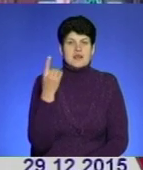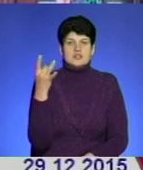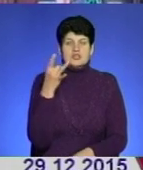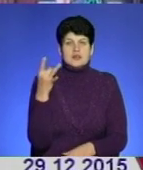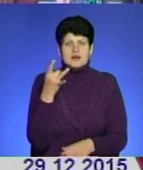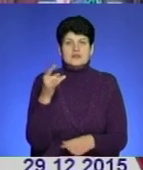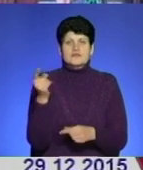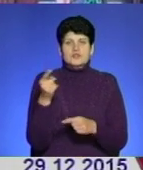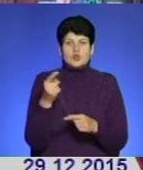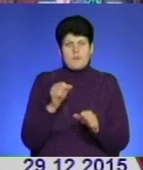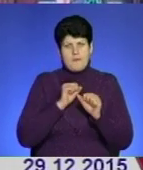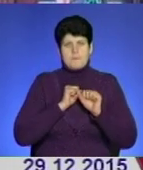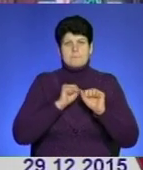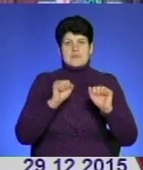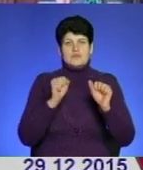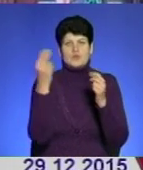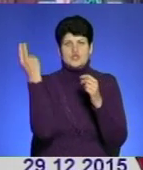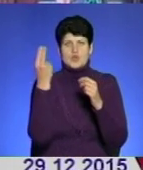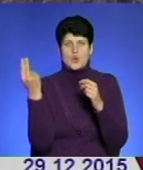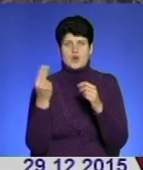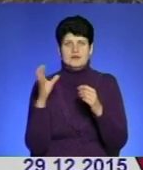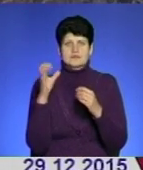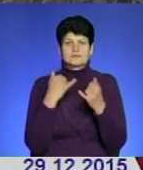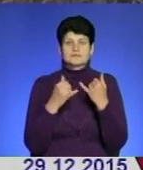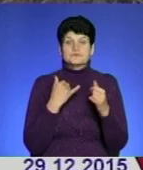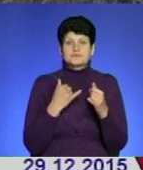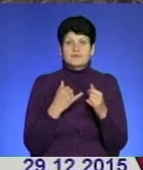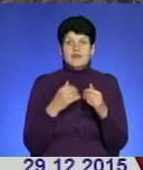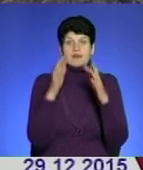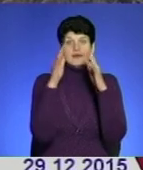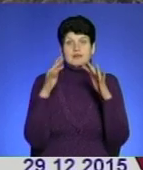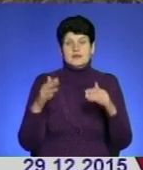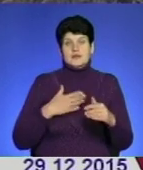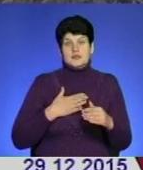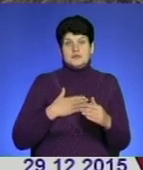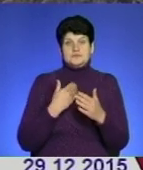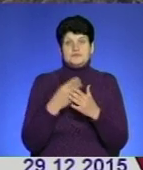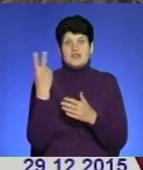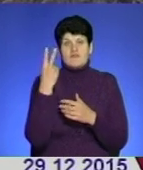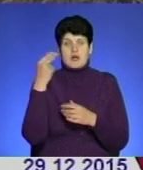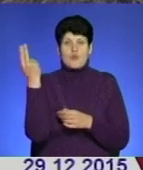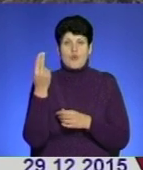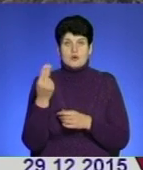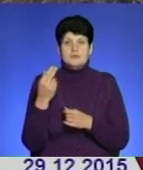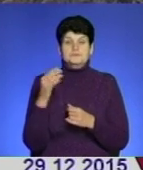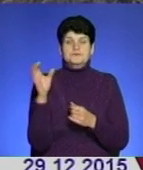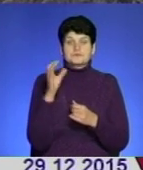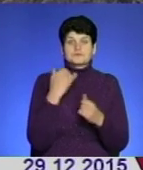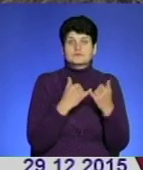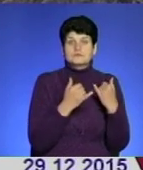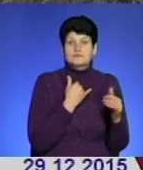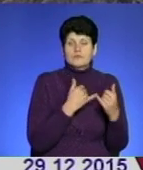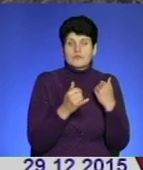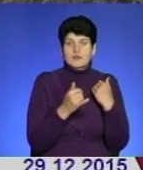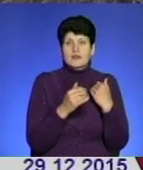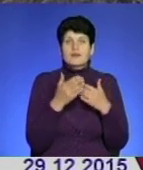в Тернополі у патріотичних кольорах. Ілинка наша така стильна, двокольорова, жовто-блакитна, яка,